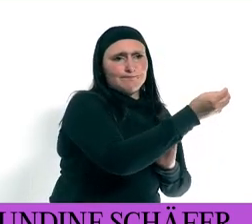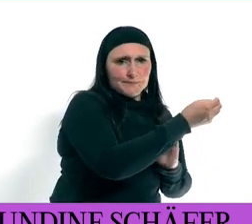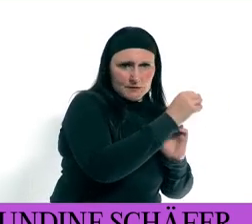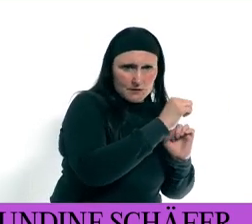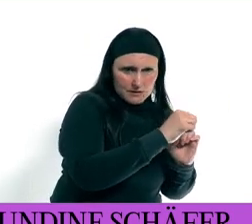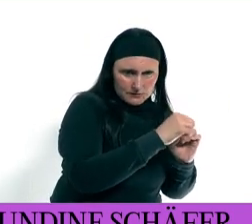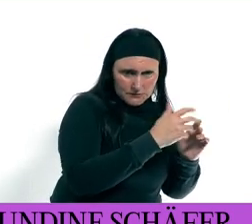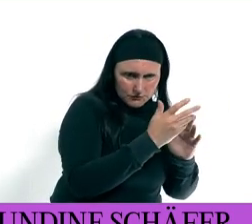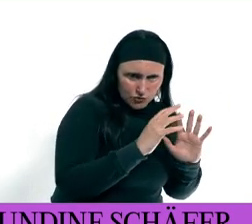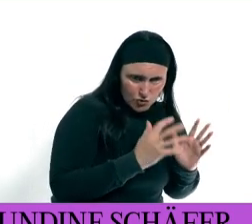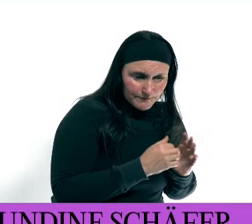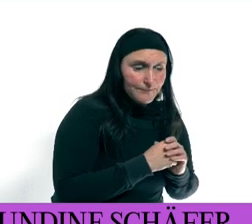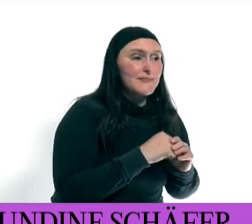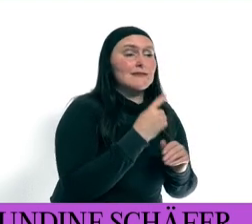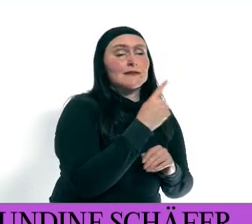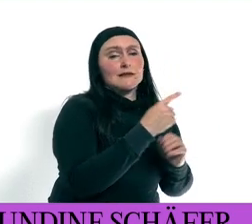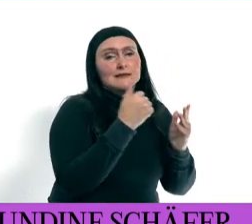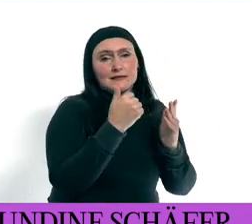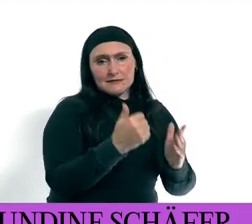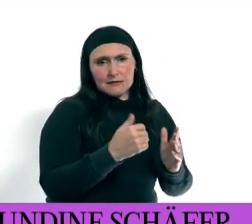auch zu finden.